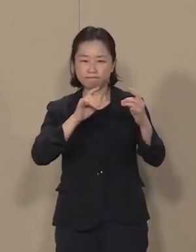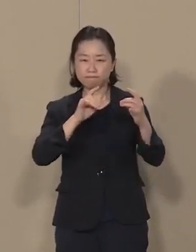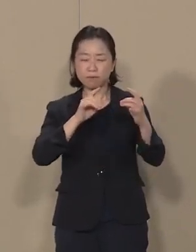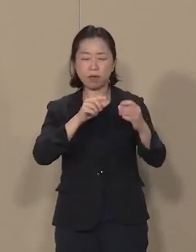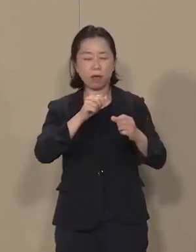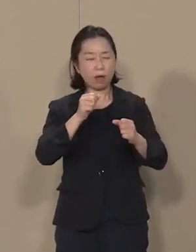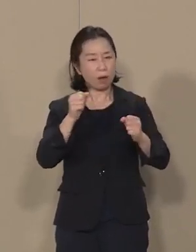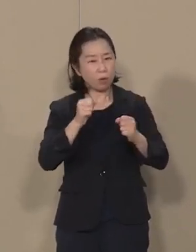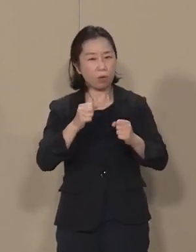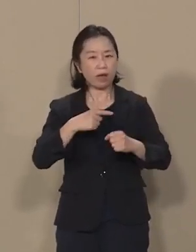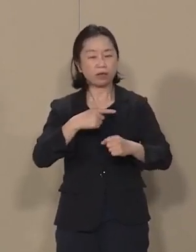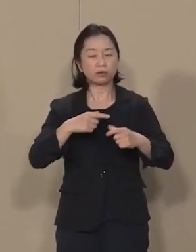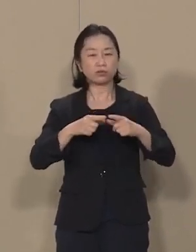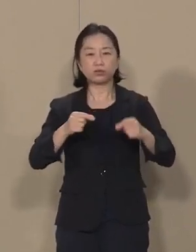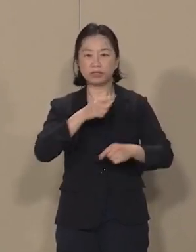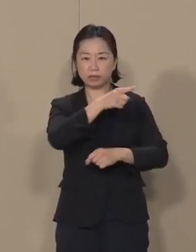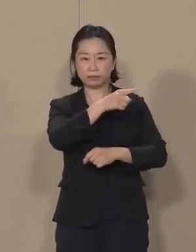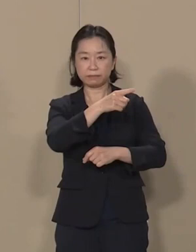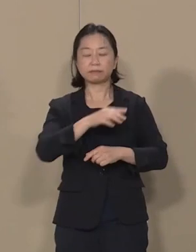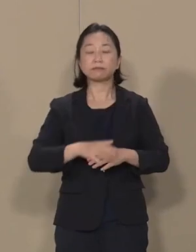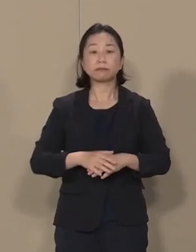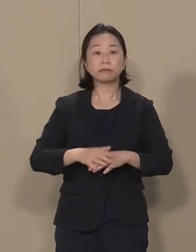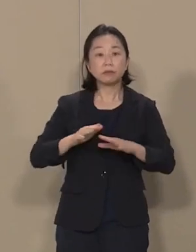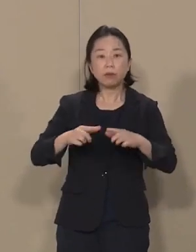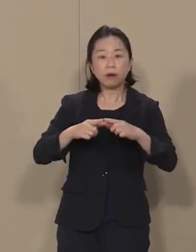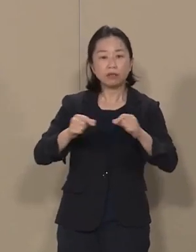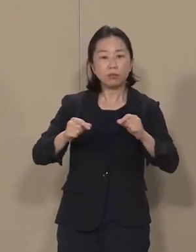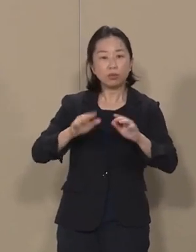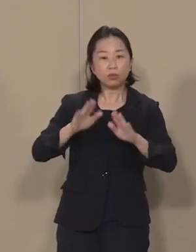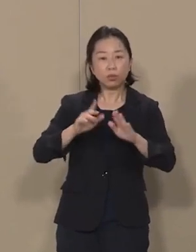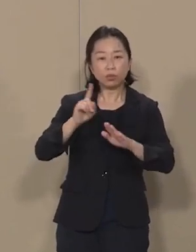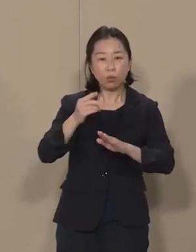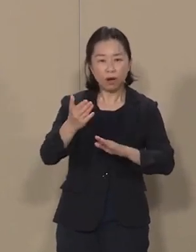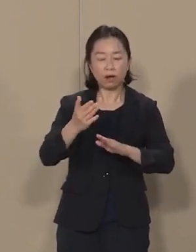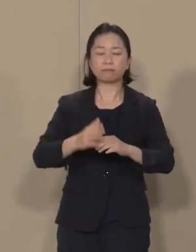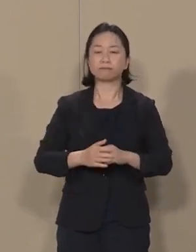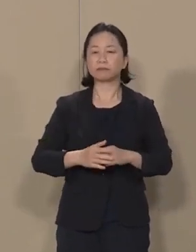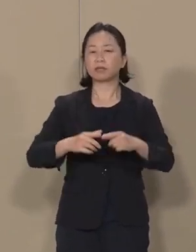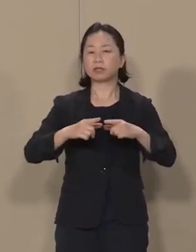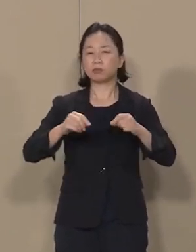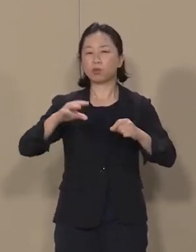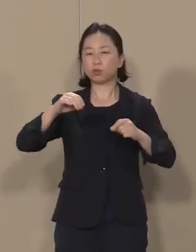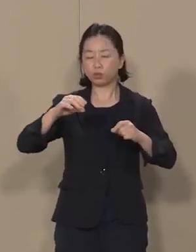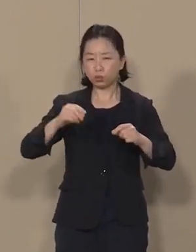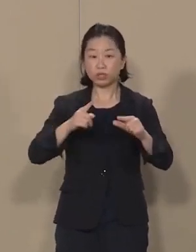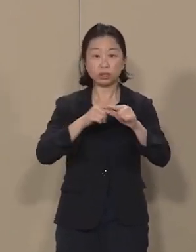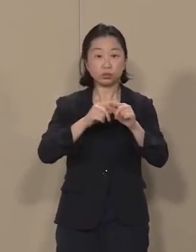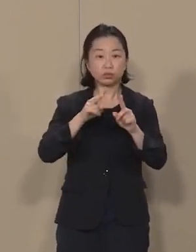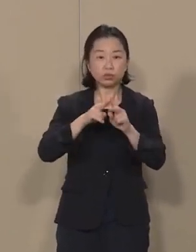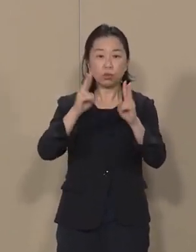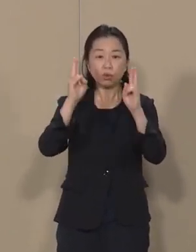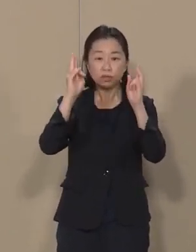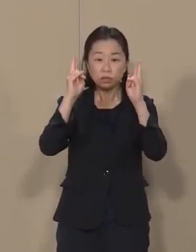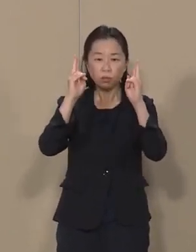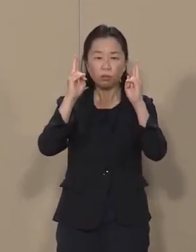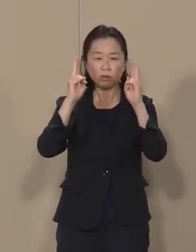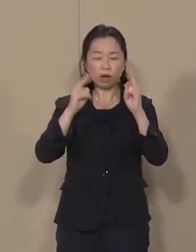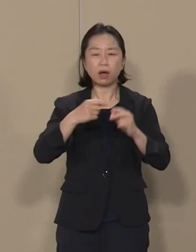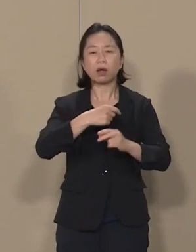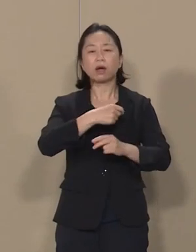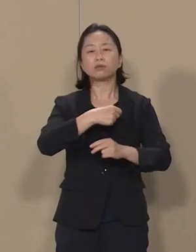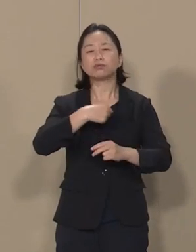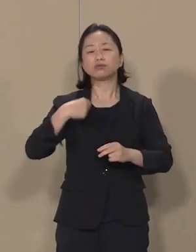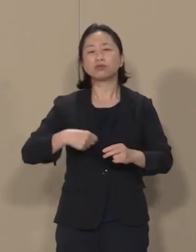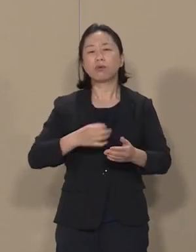恐ろしい国ですそして今日本で行われていること不動産や中小企業が買われていますそれに対して政府が